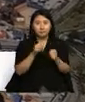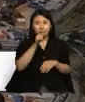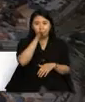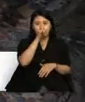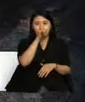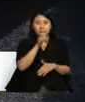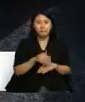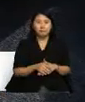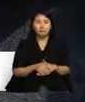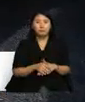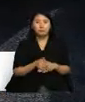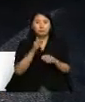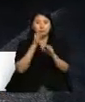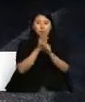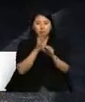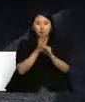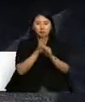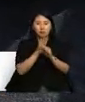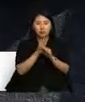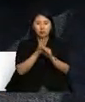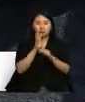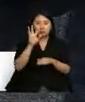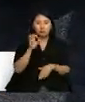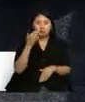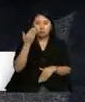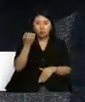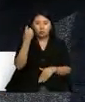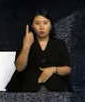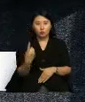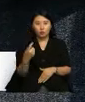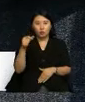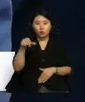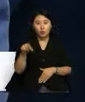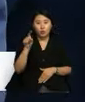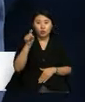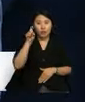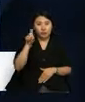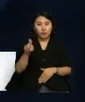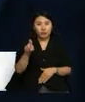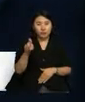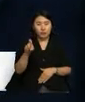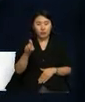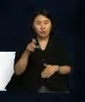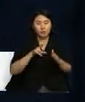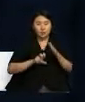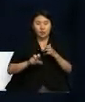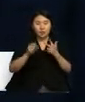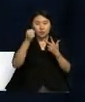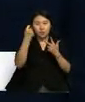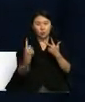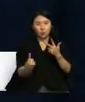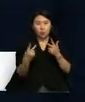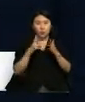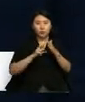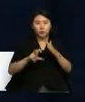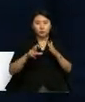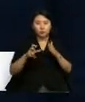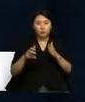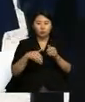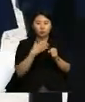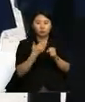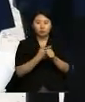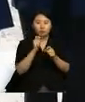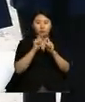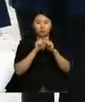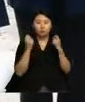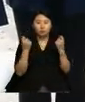있습니다. 그중에서도 국지도 39호선, GTX 사업, 전철 7호선 사업, 역세권,